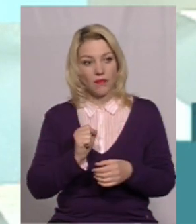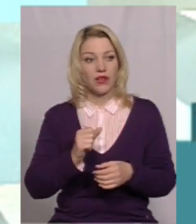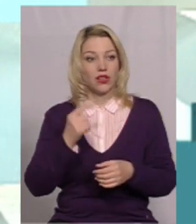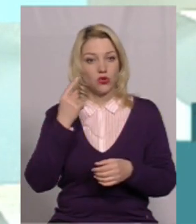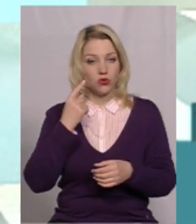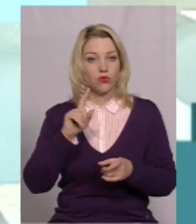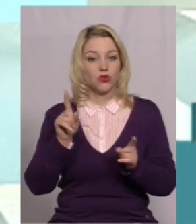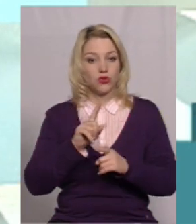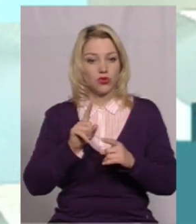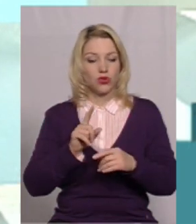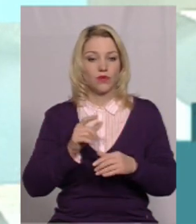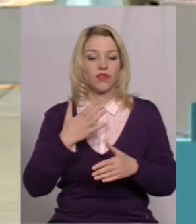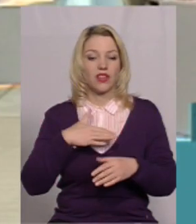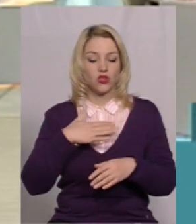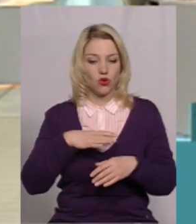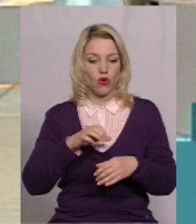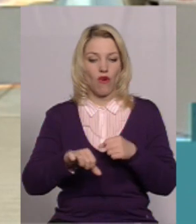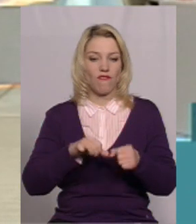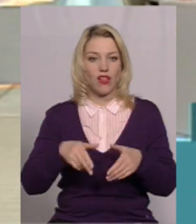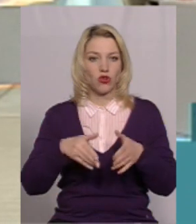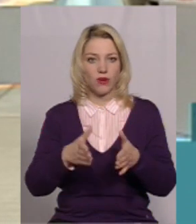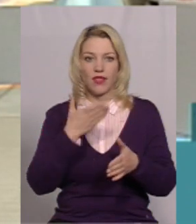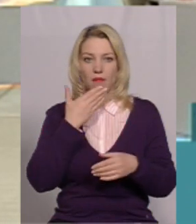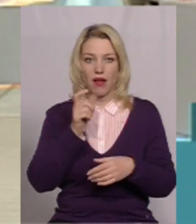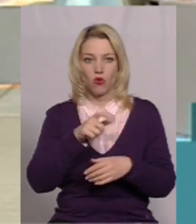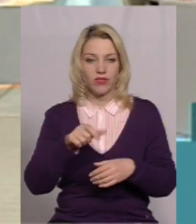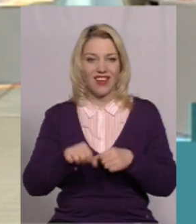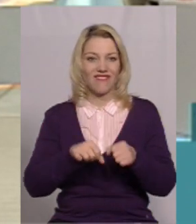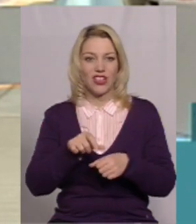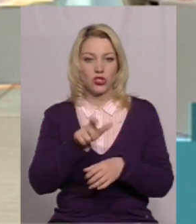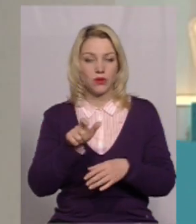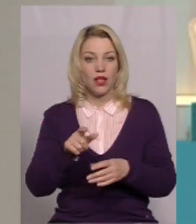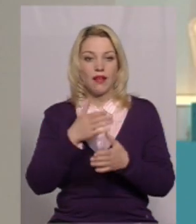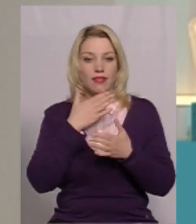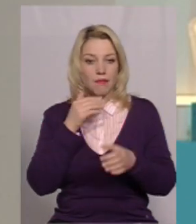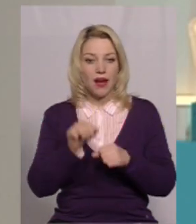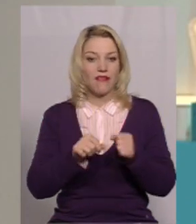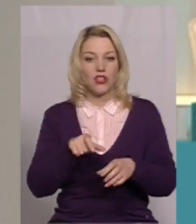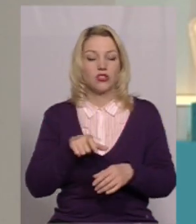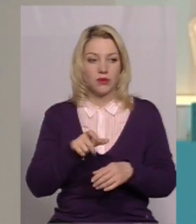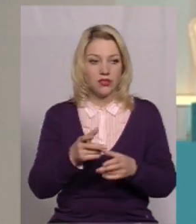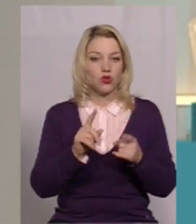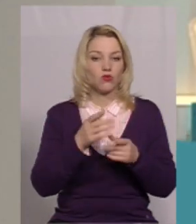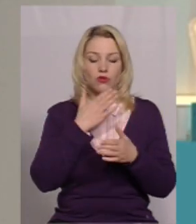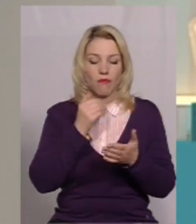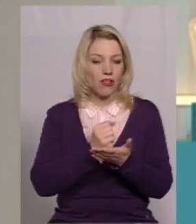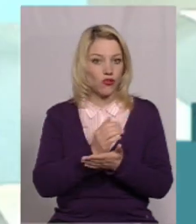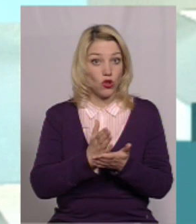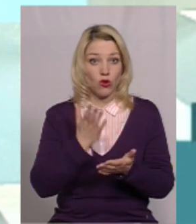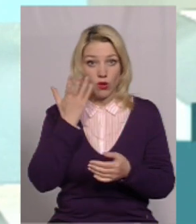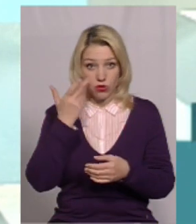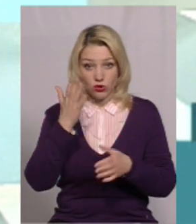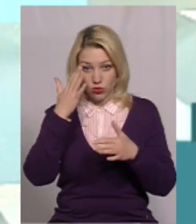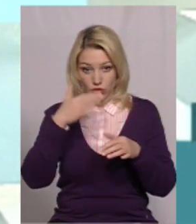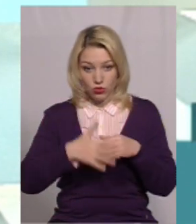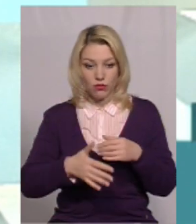Дуже часто чуємо, що наші ті велодоріжки не мають тих велосипедистів. Велосипедистів немає, тому що немає інфраструктури. Коли буде зрозуміла,